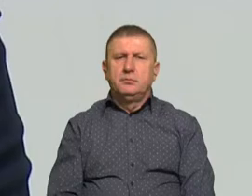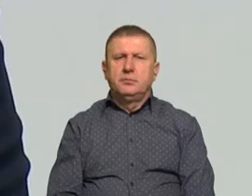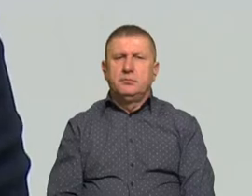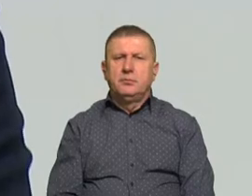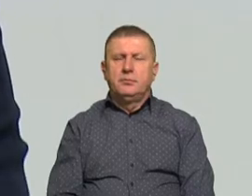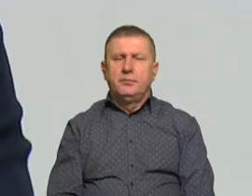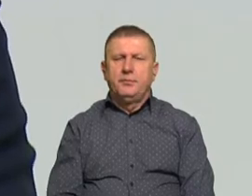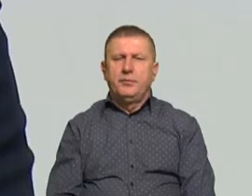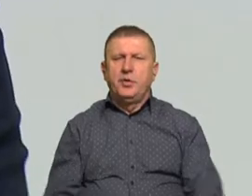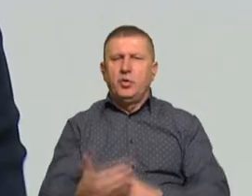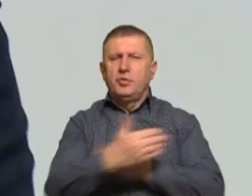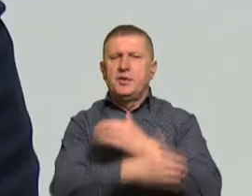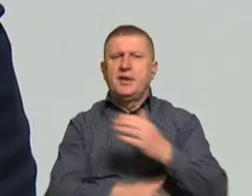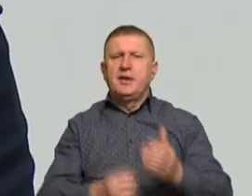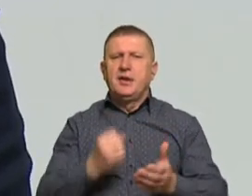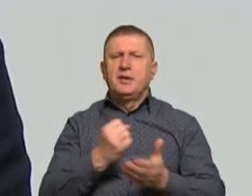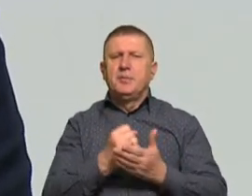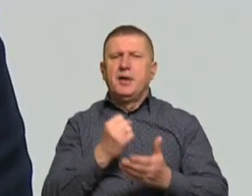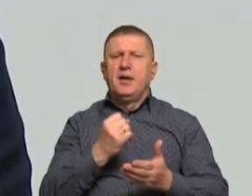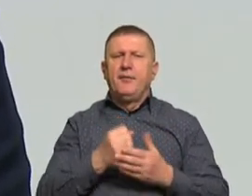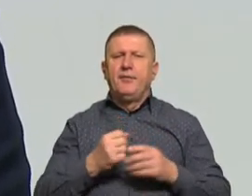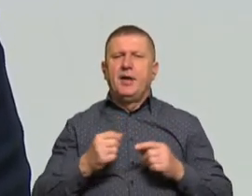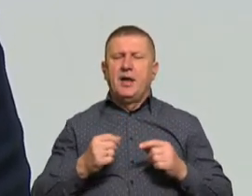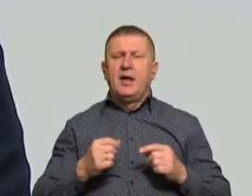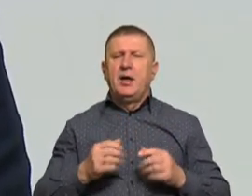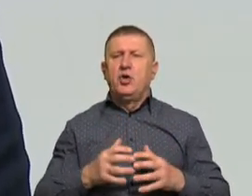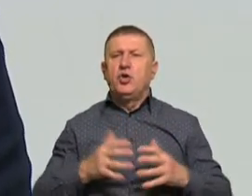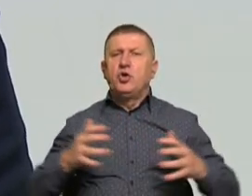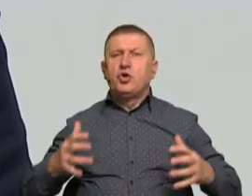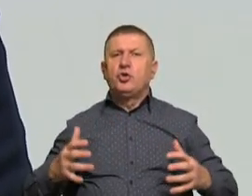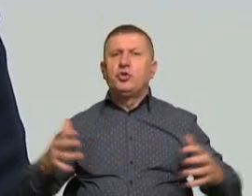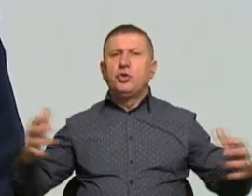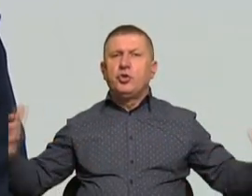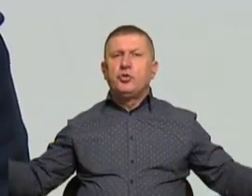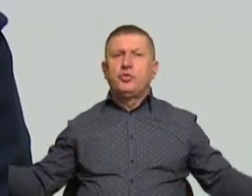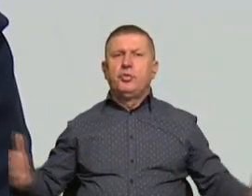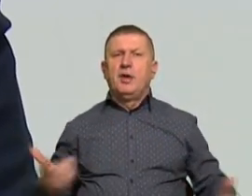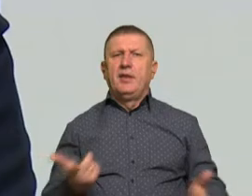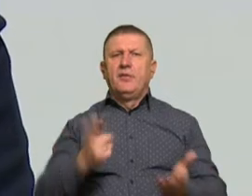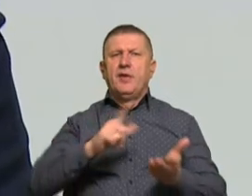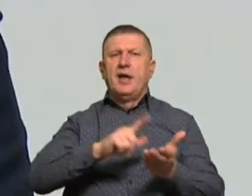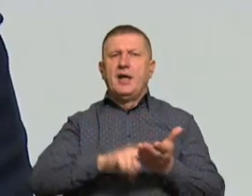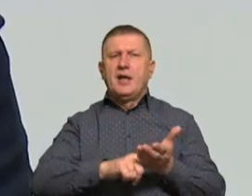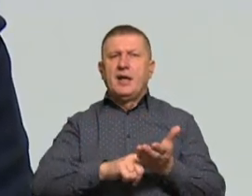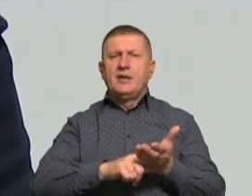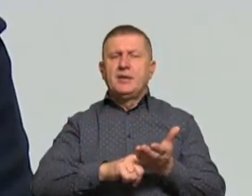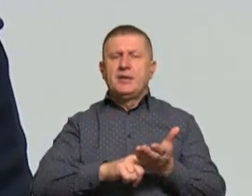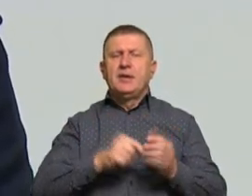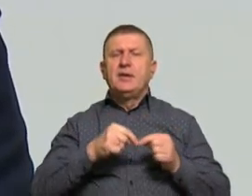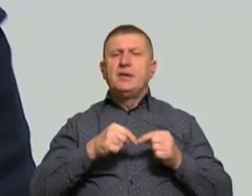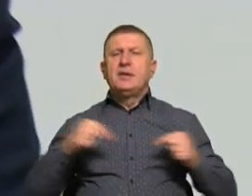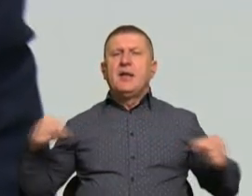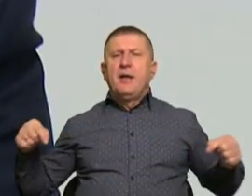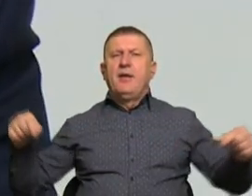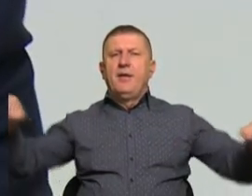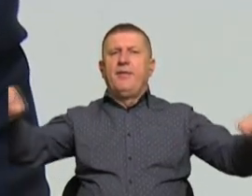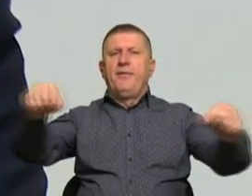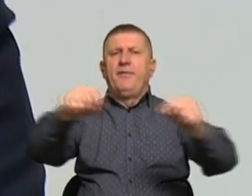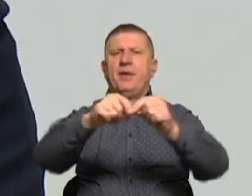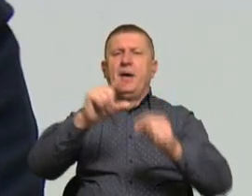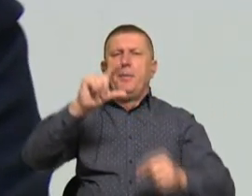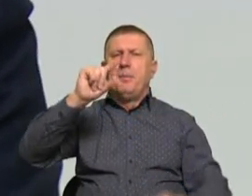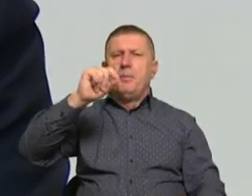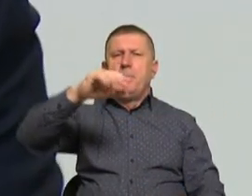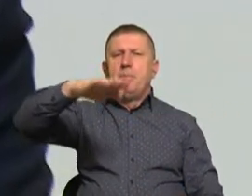i ostatnia sprawa, no to strefa parkingowa. Ona nam się rozrosła no praktycznie dwukrotnie przez ostatnią kadencję. Sięga już